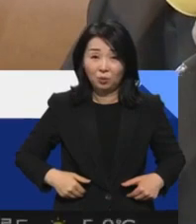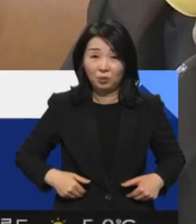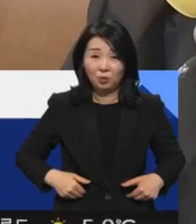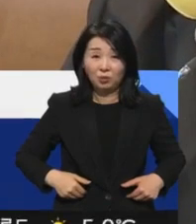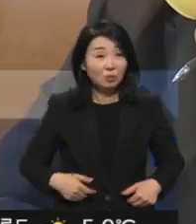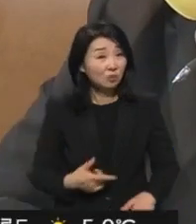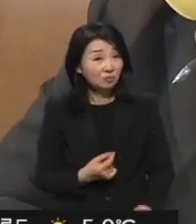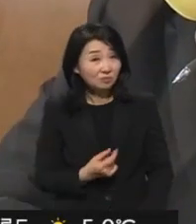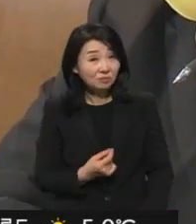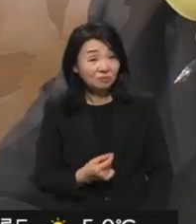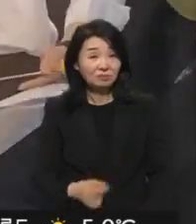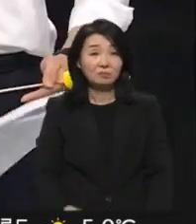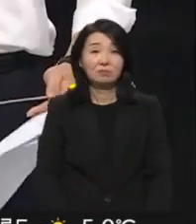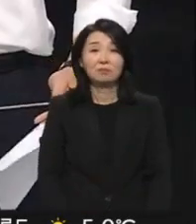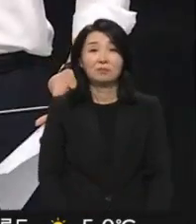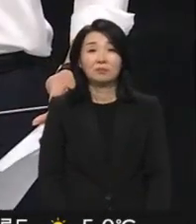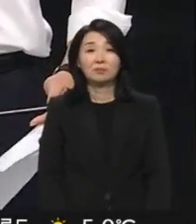생각하는데...